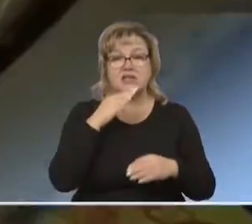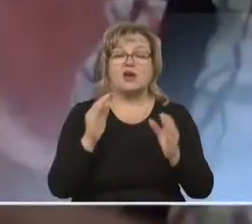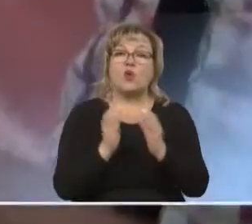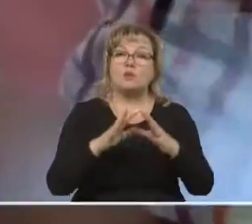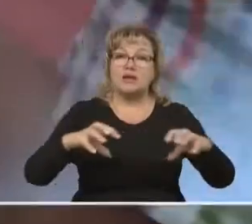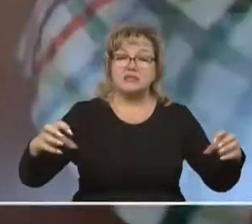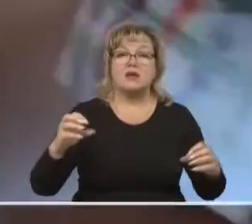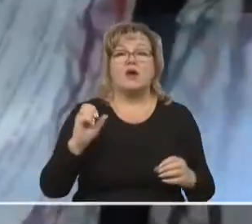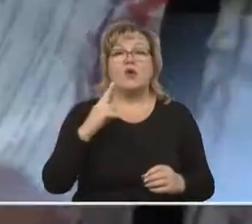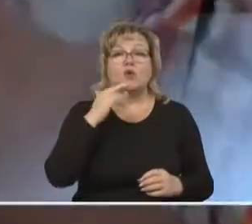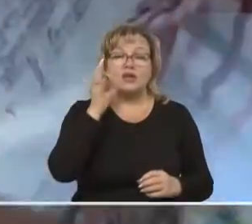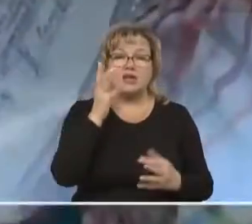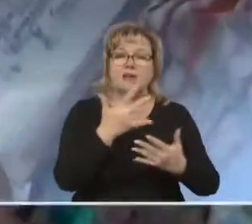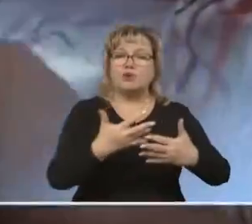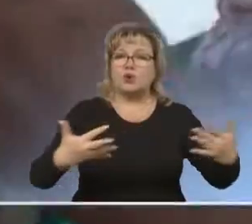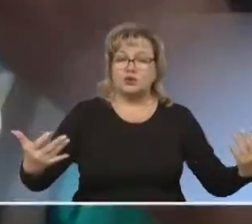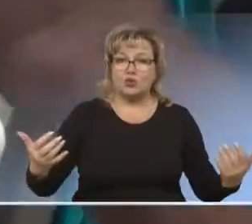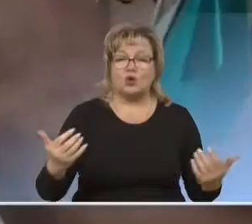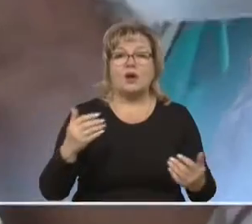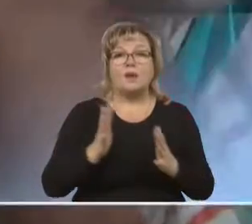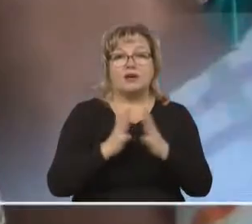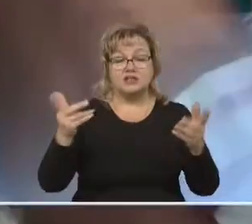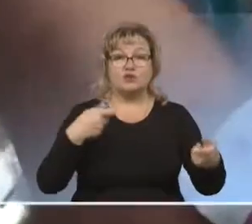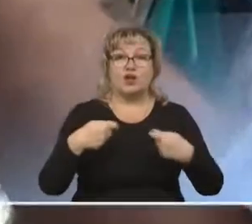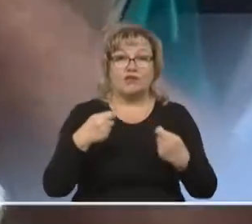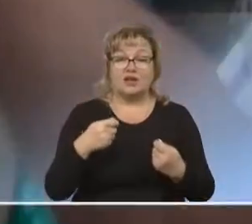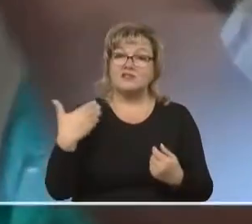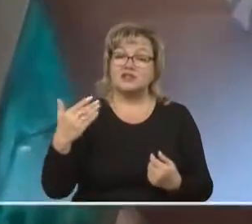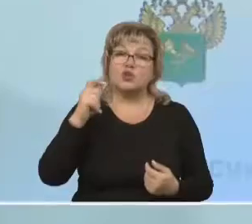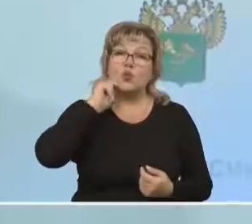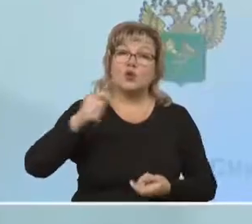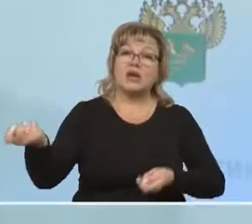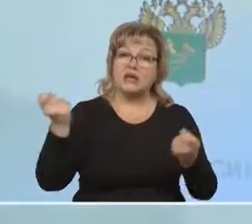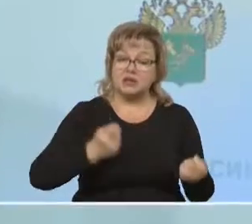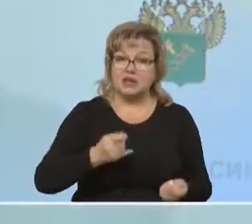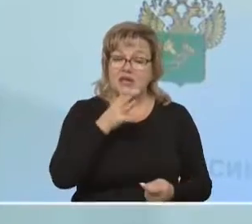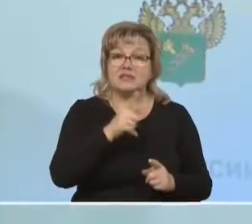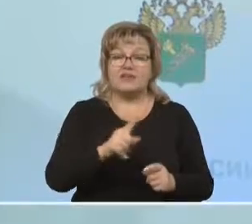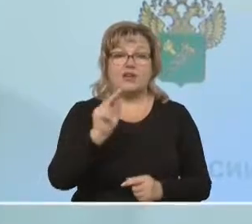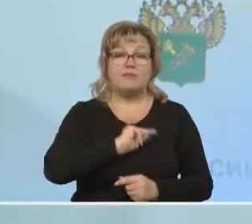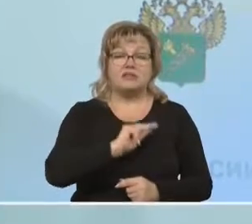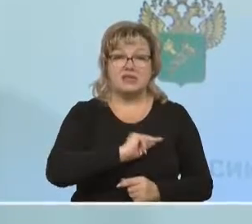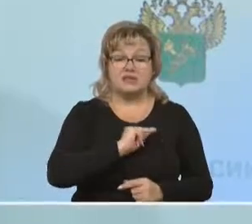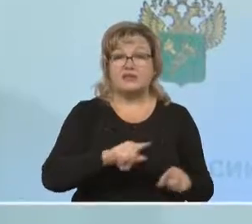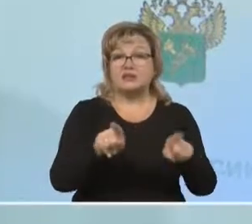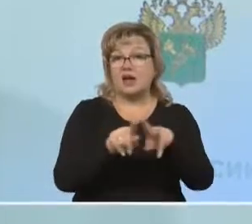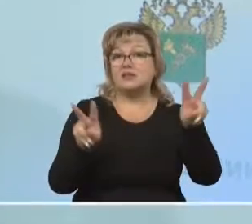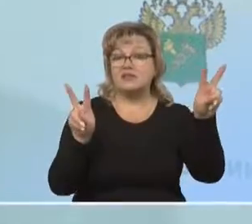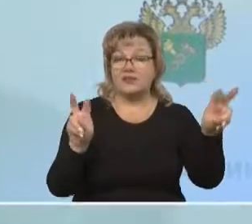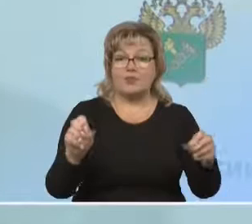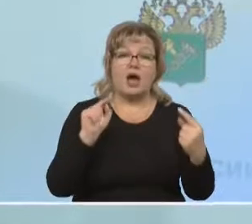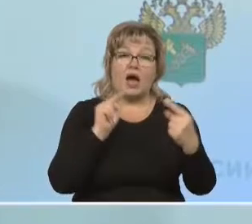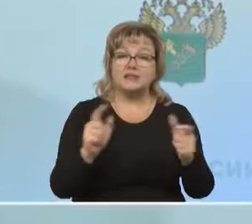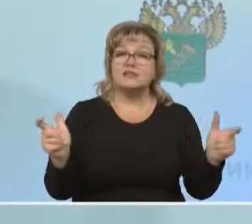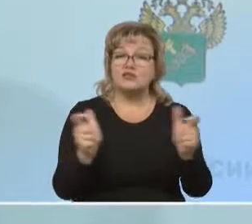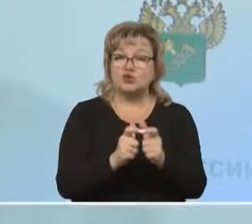колбасные изделия, орехи и многое другое. Большинство товаров со стороны Украины. За время действия так называемого